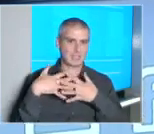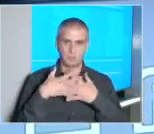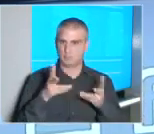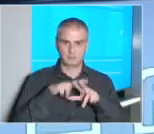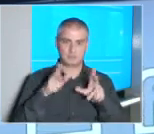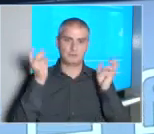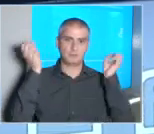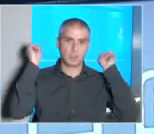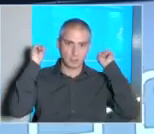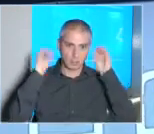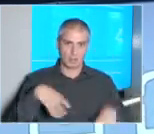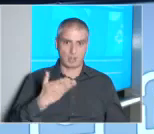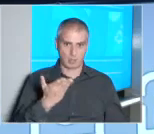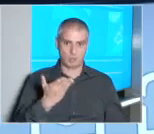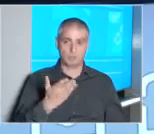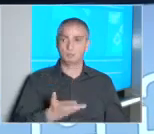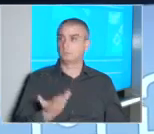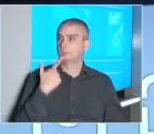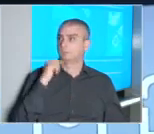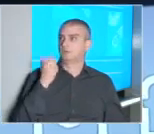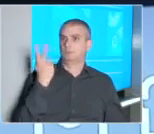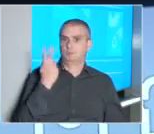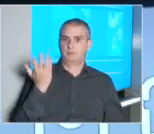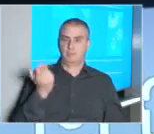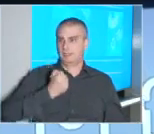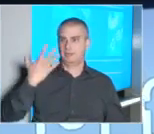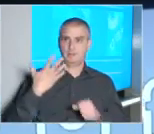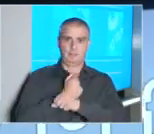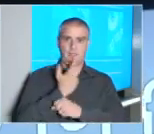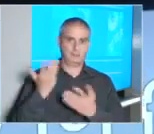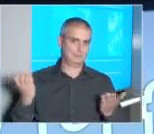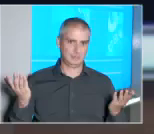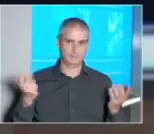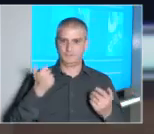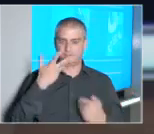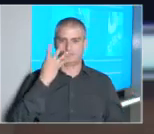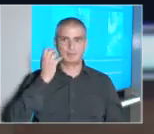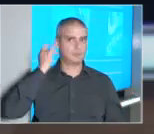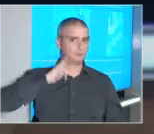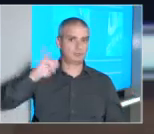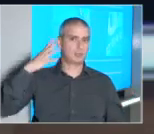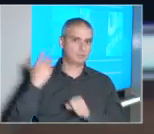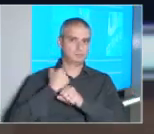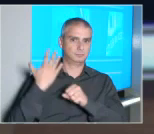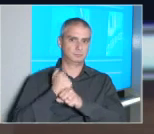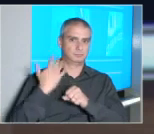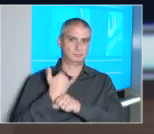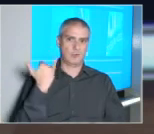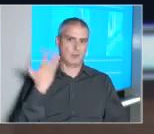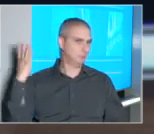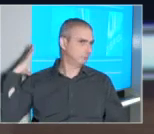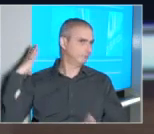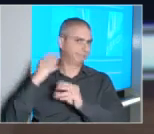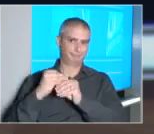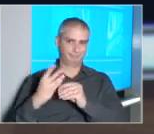שהמצב שלכם אפילו גרוע עוד יותר. קודם כל ודאי, הימין ניצח כאן בכמעט 40 שנה האחרונות כמעט כל הזמן, כן? אז